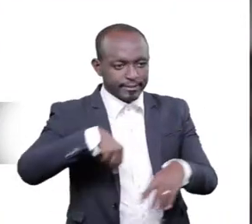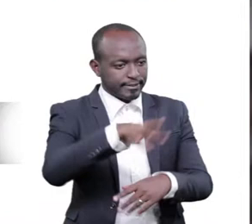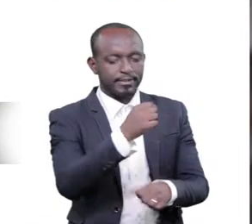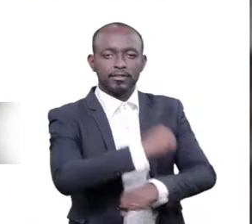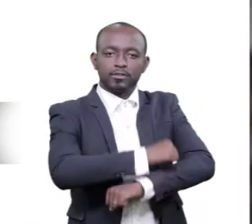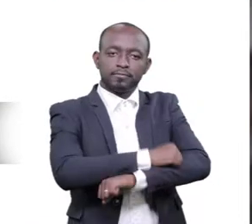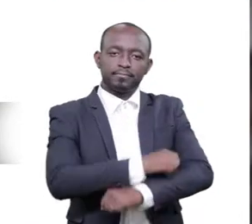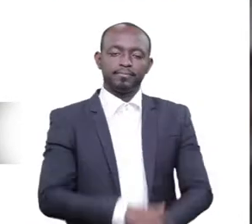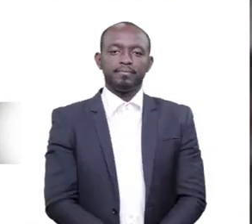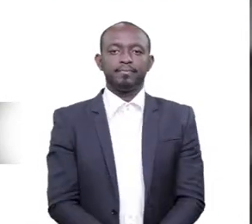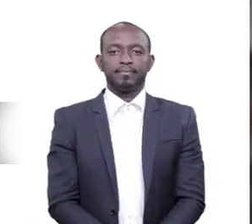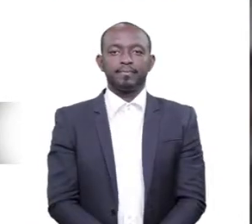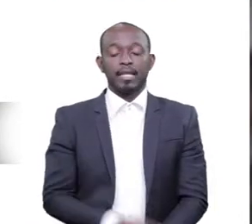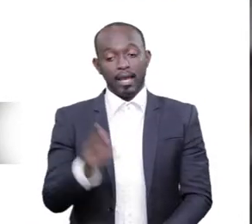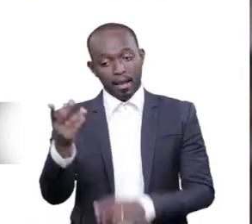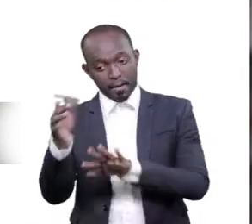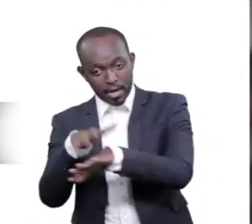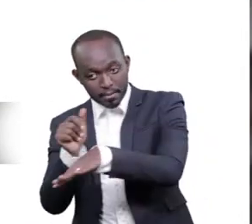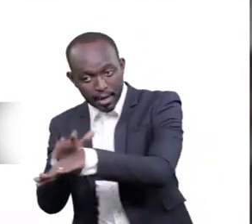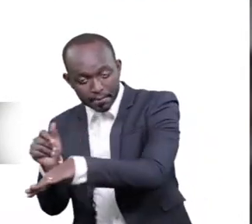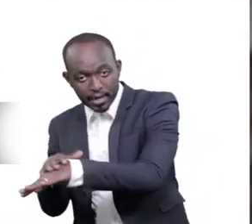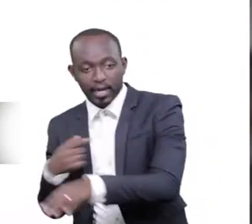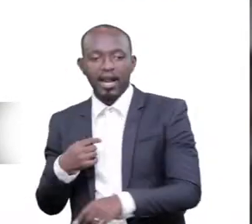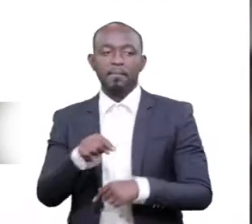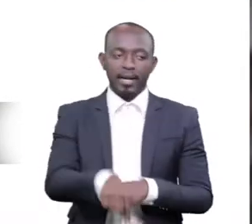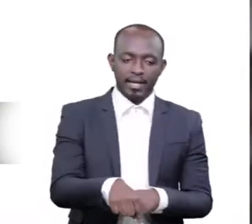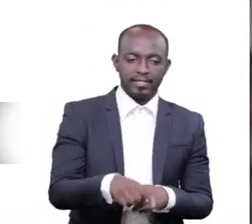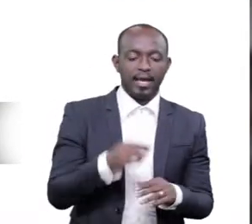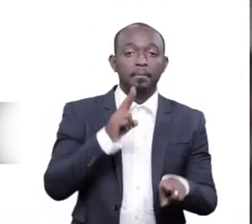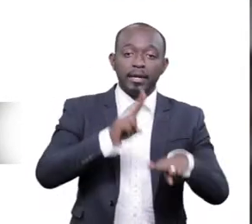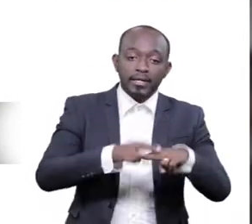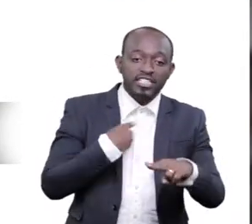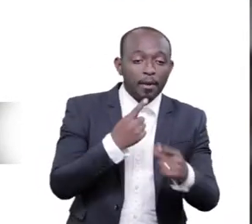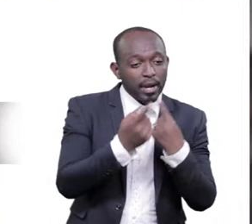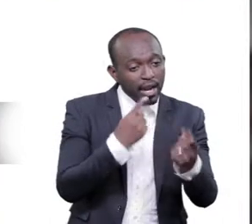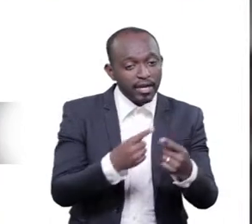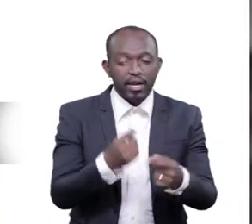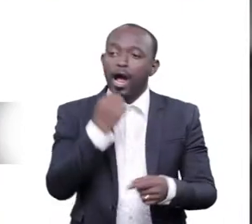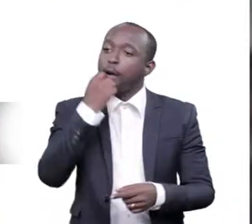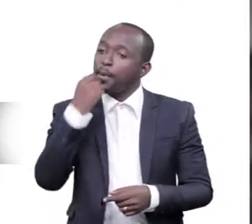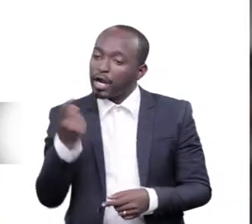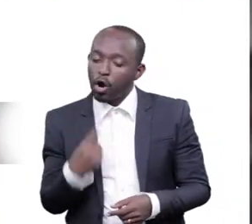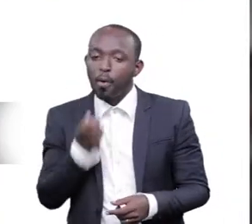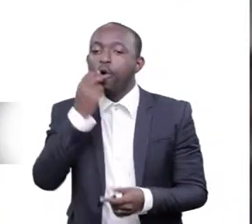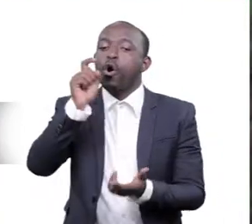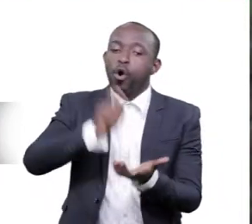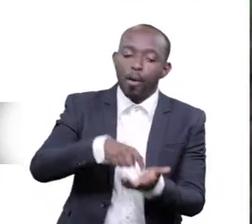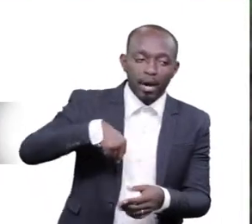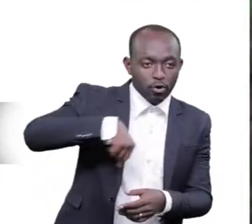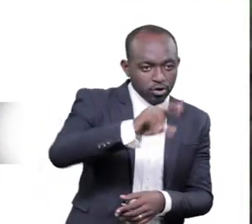ubwo yabatumijeho babiganiraho abemeza ko bagomba kundeka nkajya kwiga kandi bakantangira